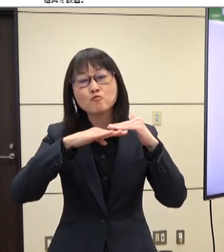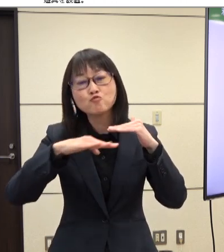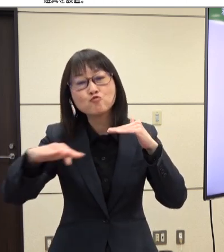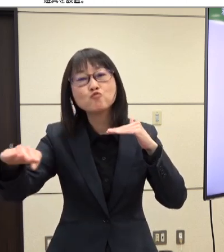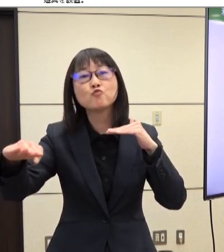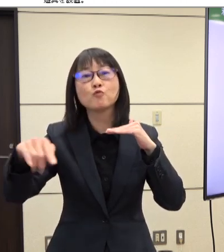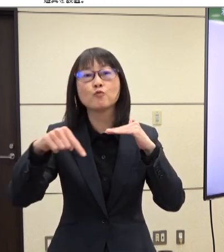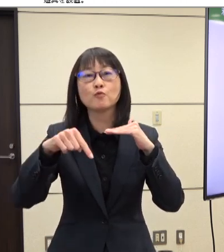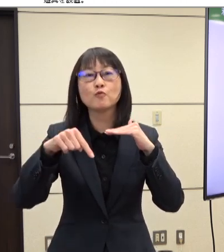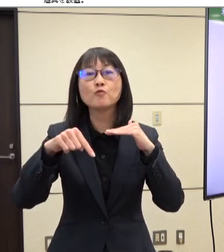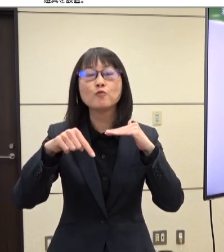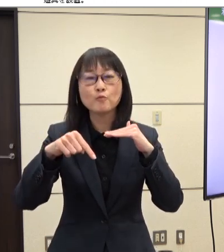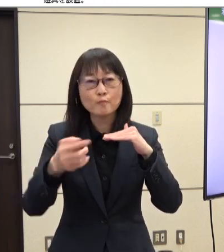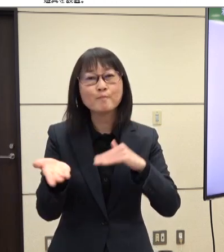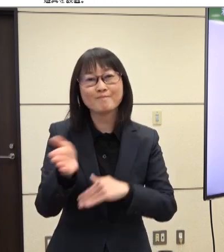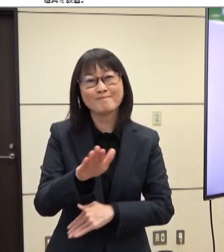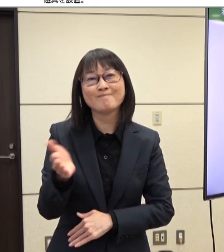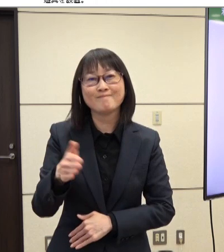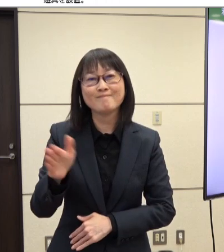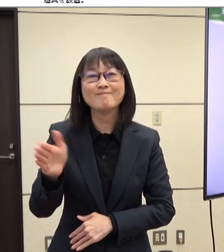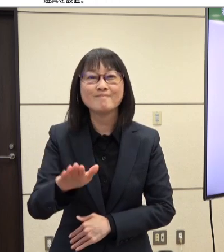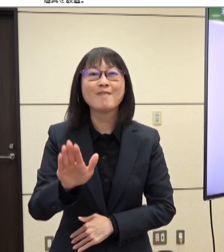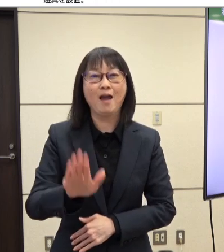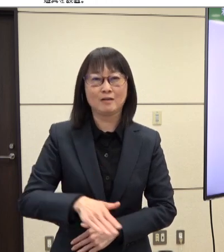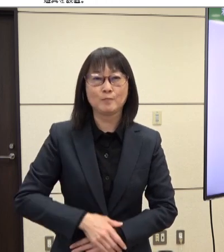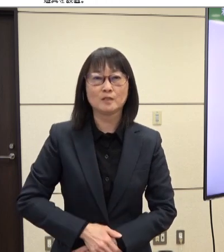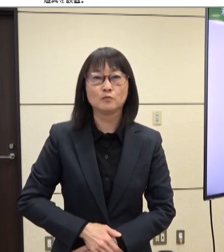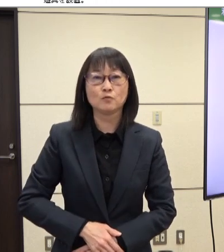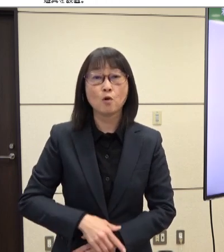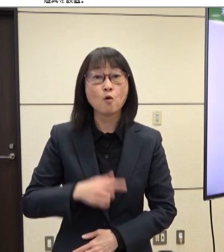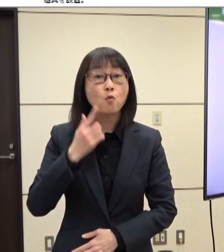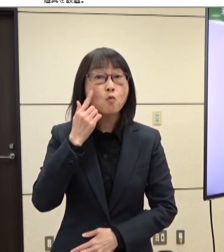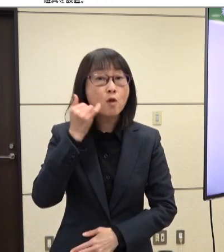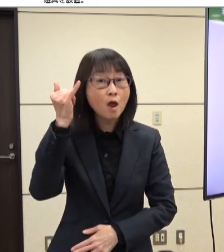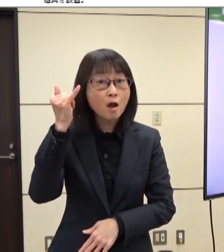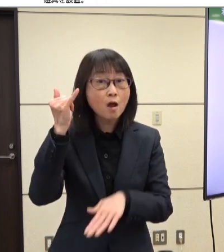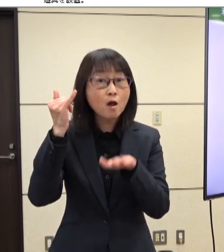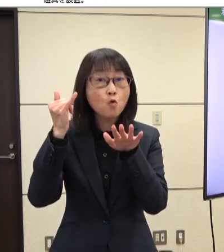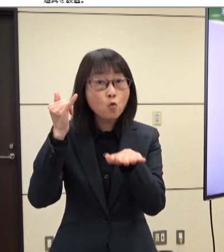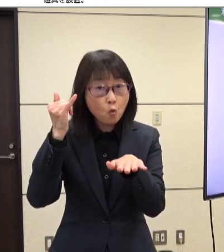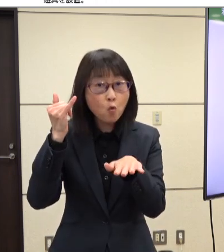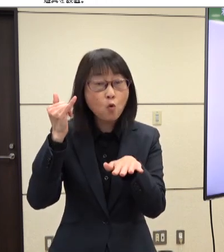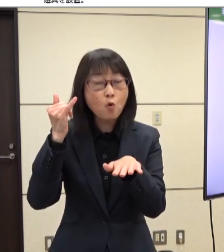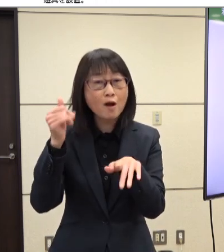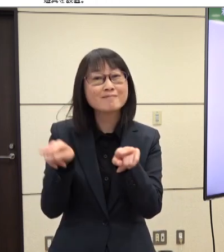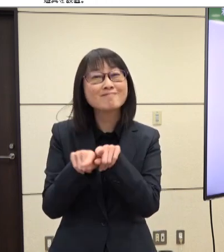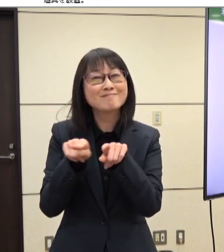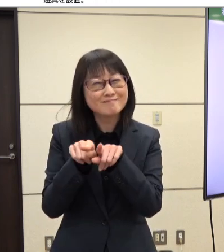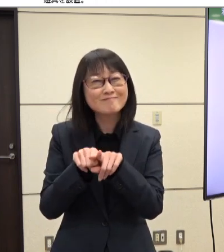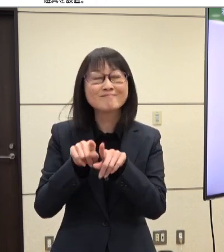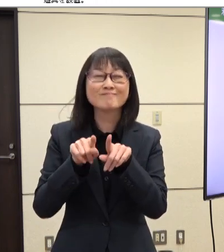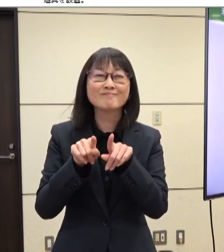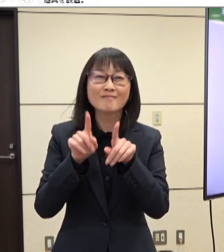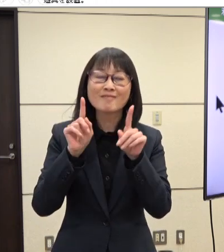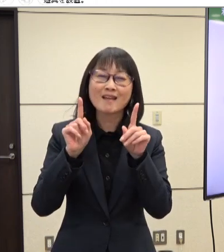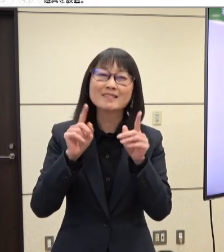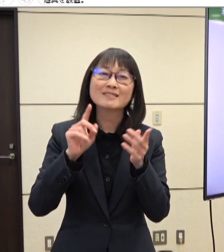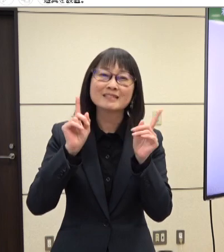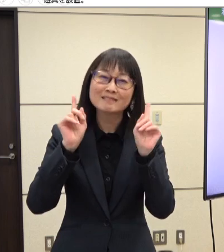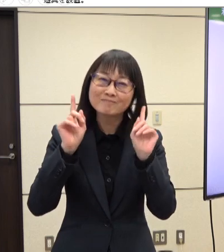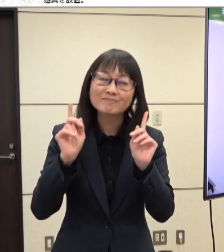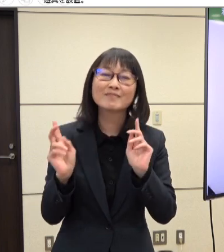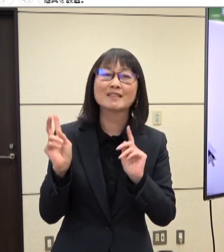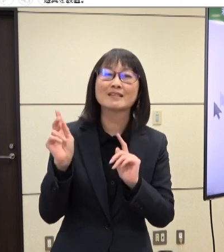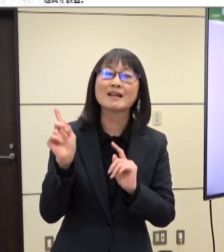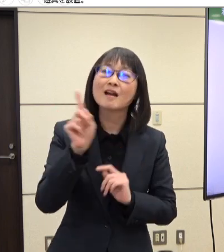を施しております。それから親子が気軽に利用できる施設として、こちらにあるよう